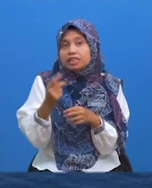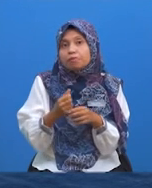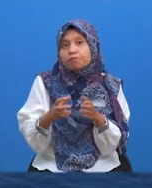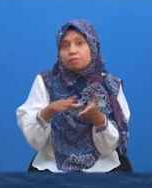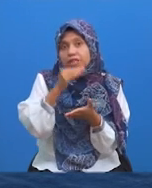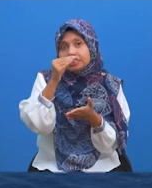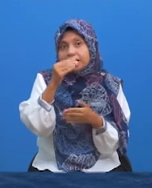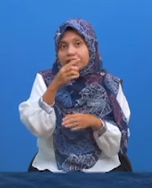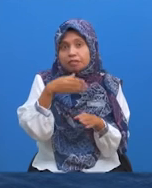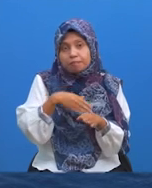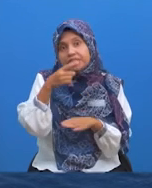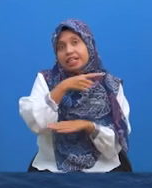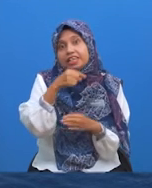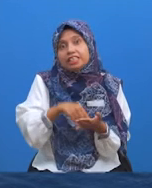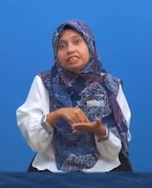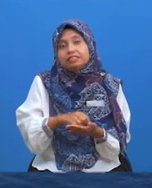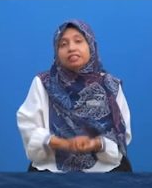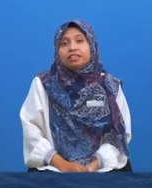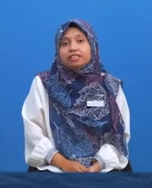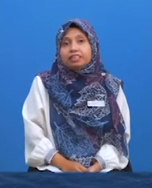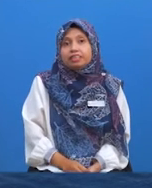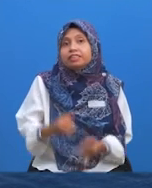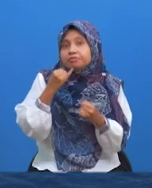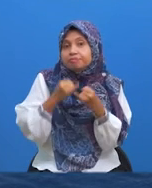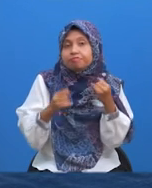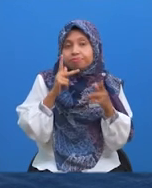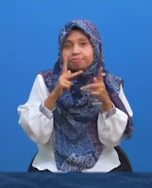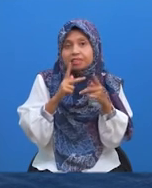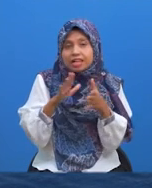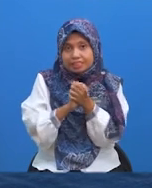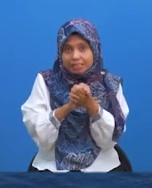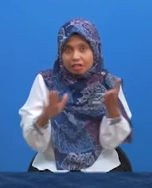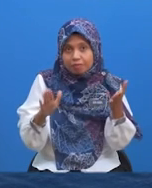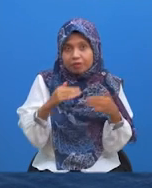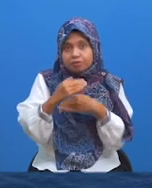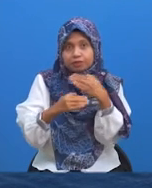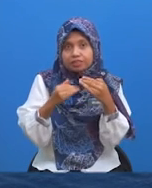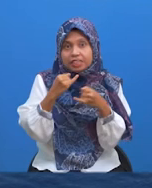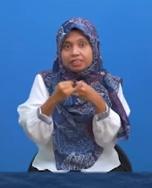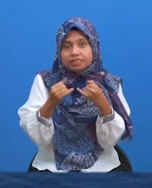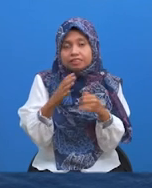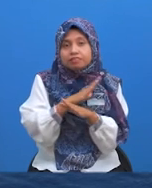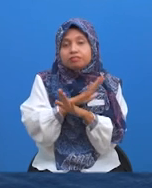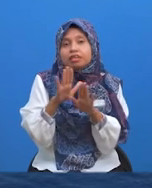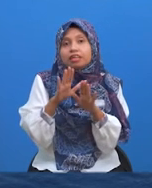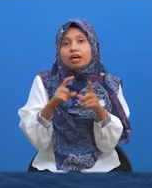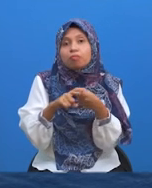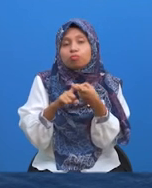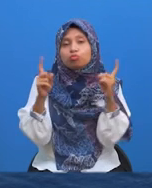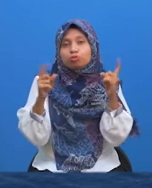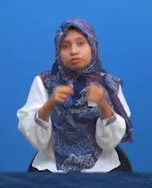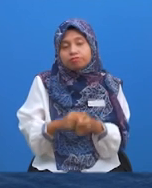objektif pembelajaran kita pada hari ini Akhir kata Halo selamat maju jaya Jangan putus asa